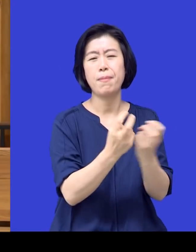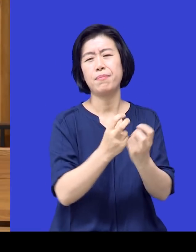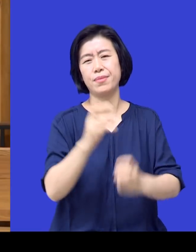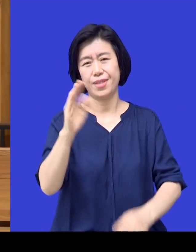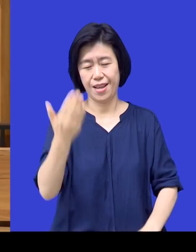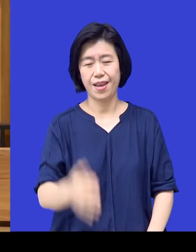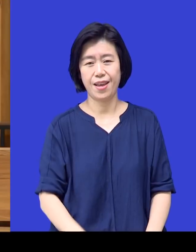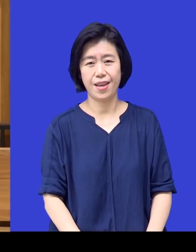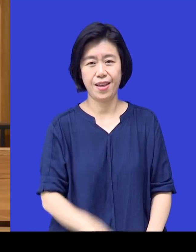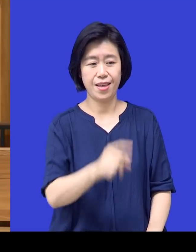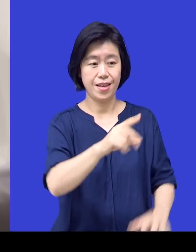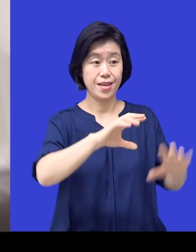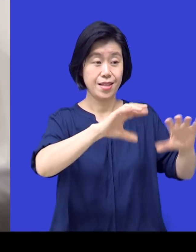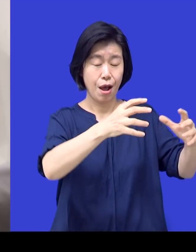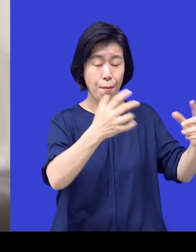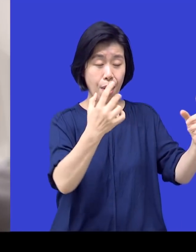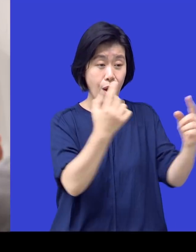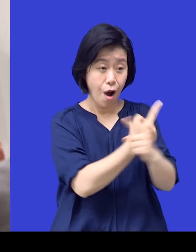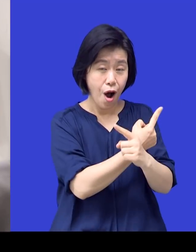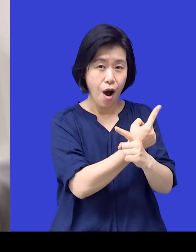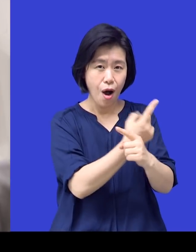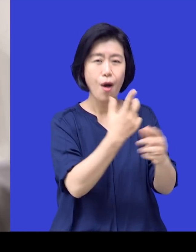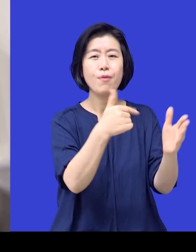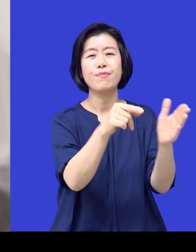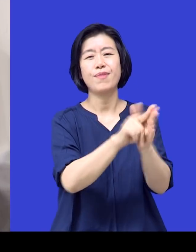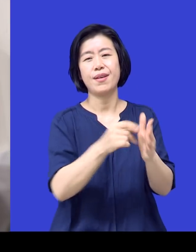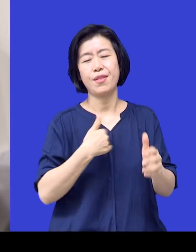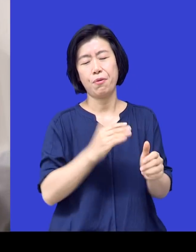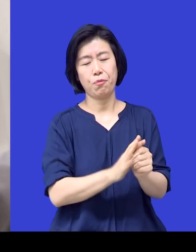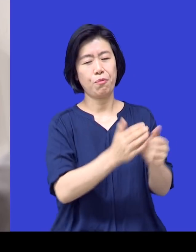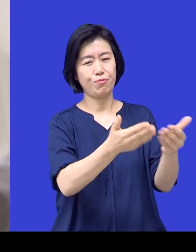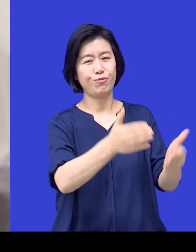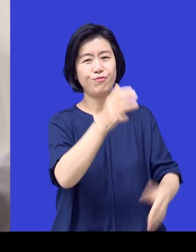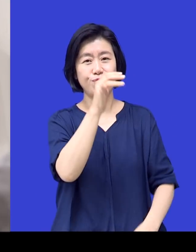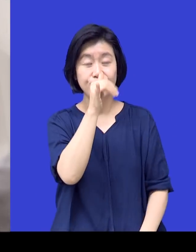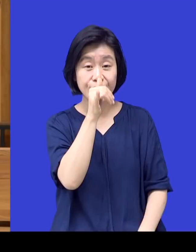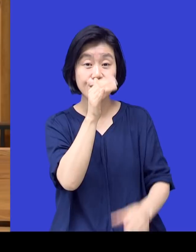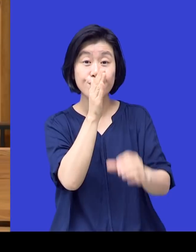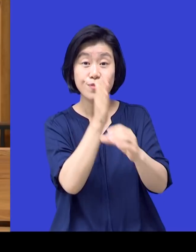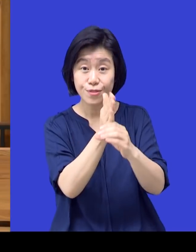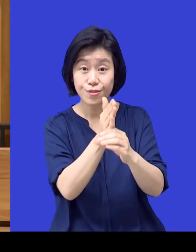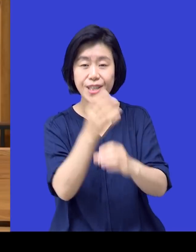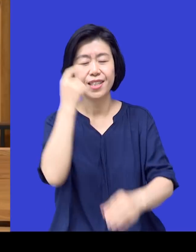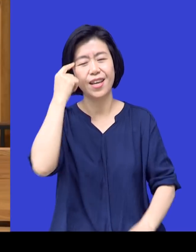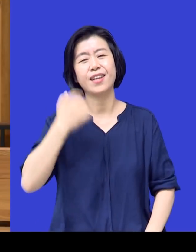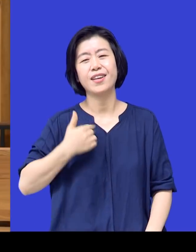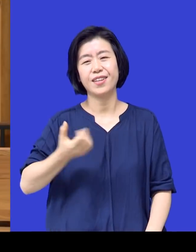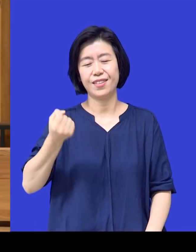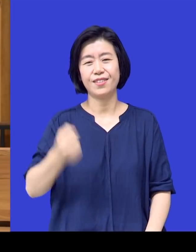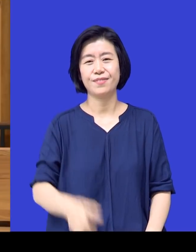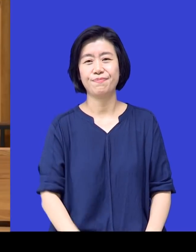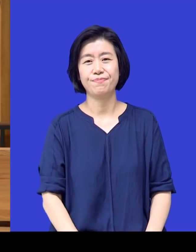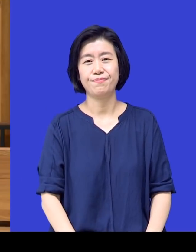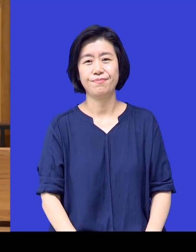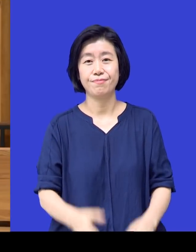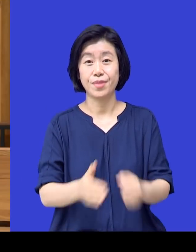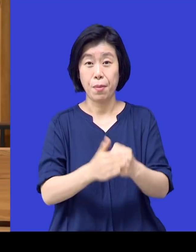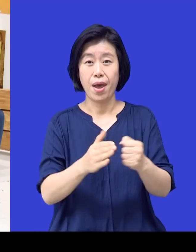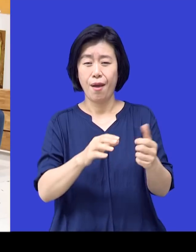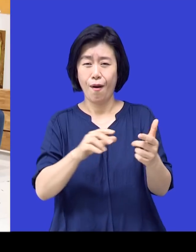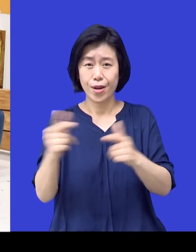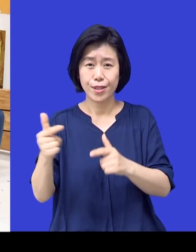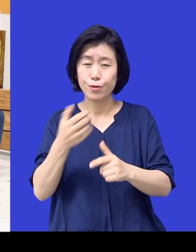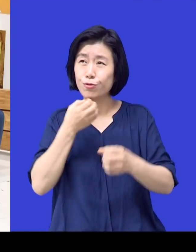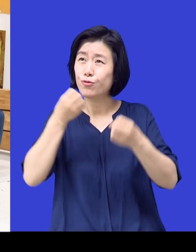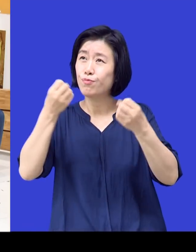나라를 변화시키는 일을 나는 하고 있다. 그러니까 선교사를 성장시키고 양육한다고 저는 생각하고 있거든요. 그러니까 이런 세 가지 큰 축복을